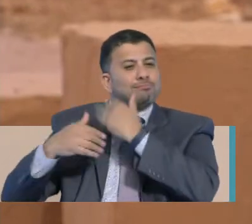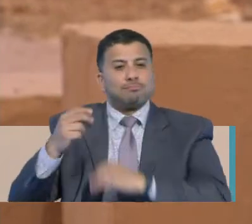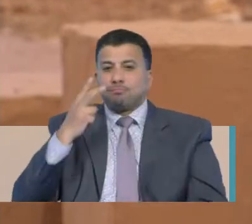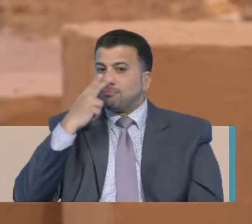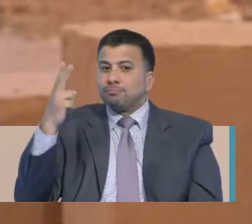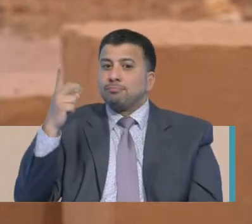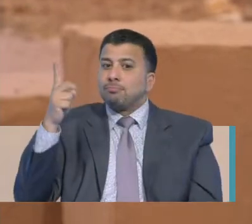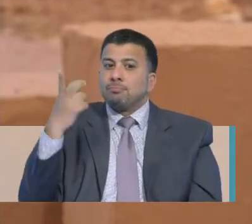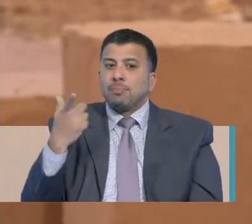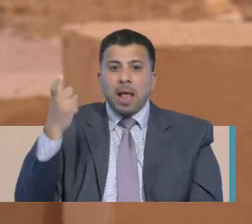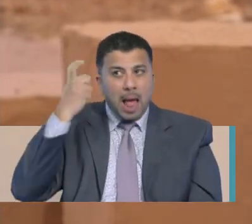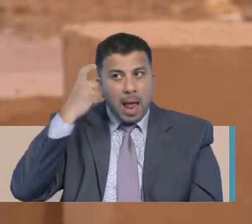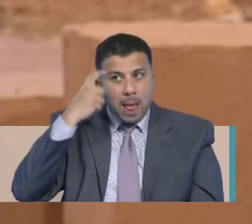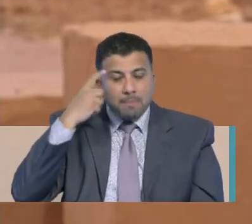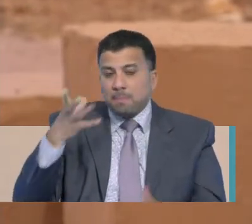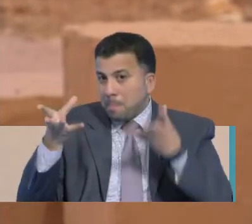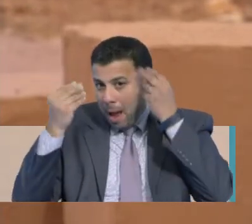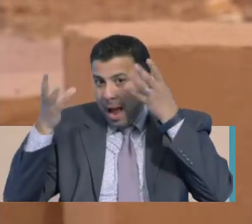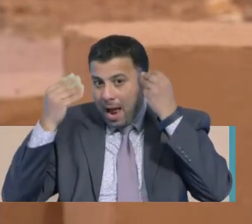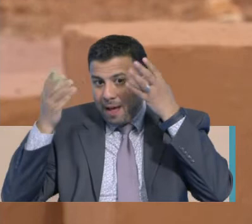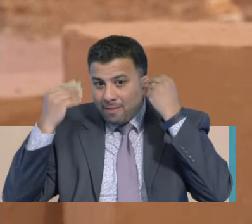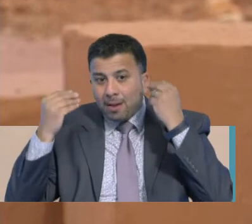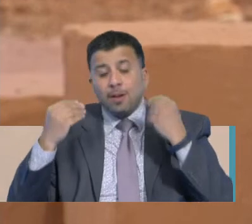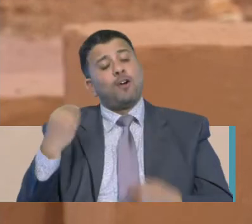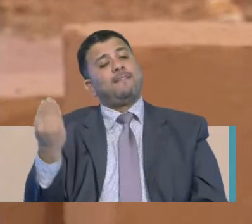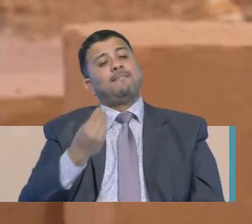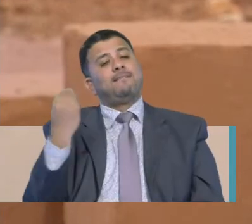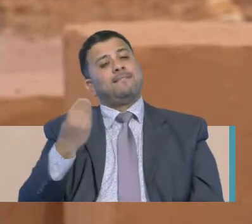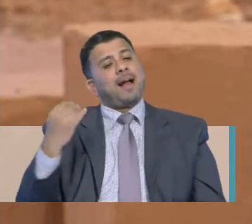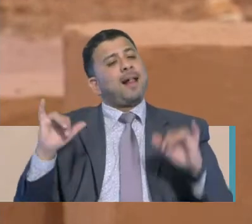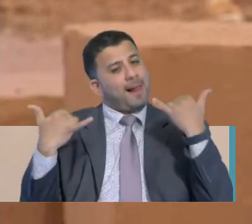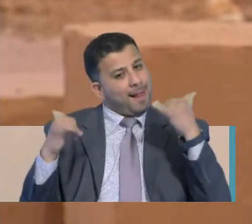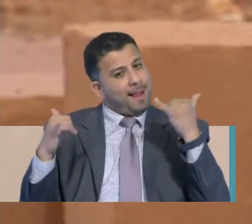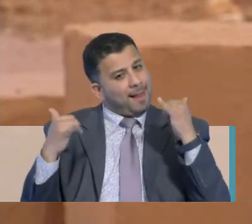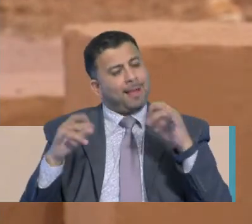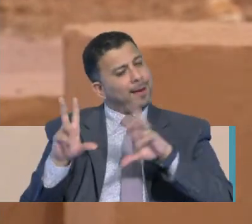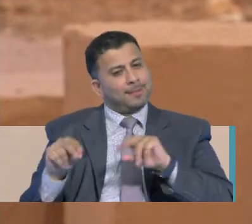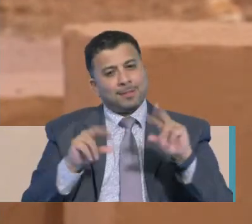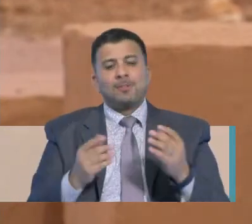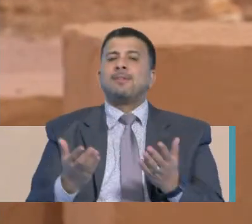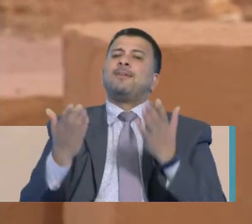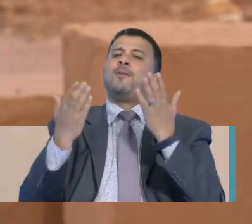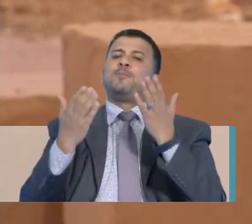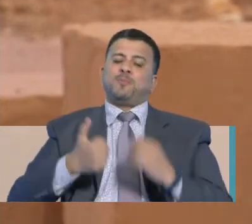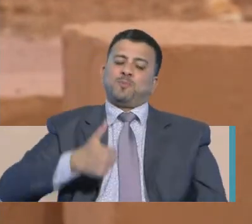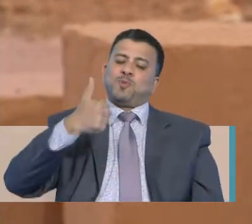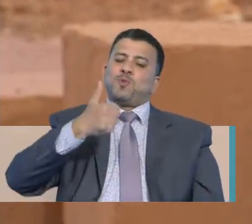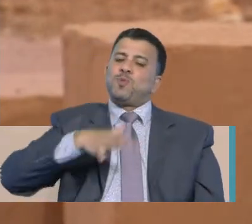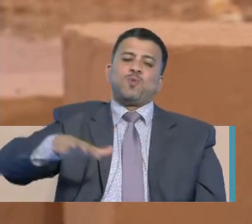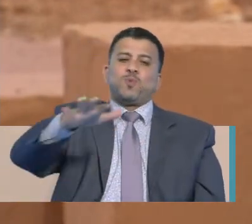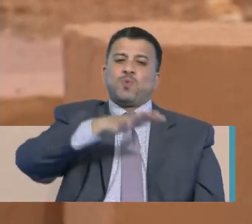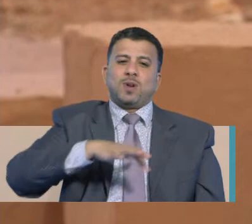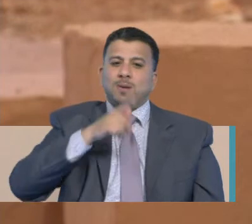وهو مكان للعلم للمعرفة وللنزهة. نتمنى إن شاء الله التوفيق للجميع